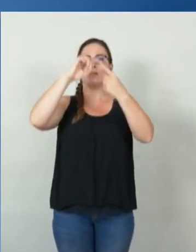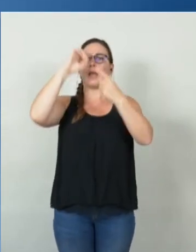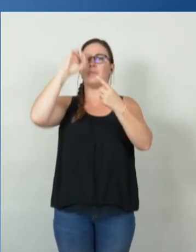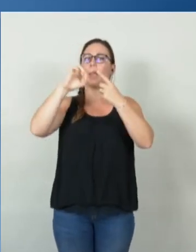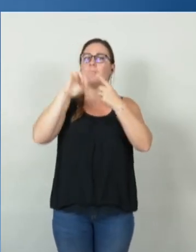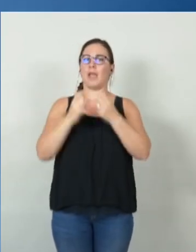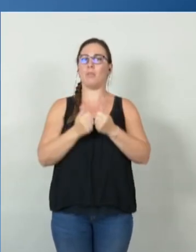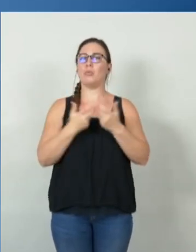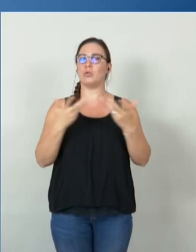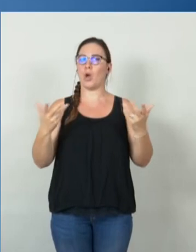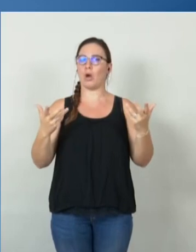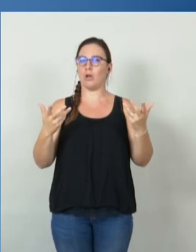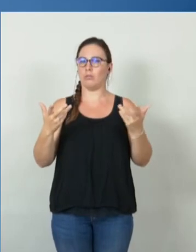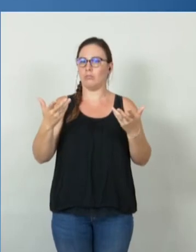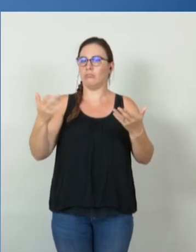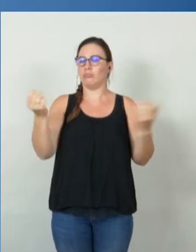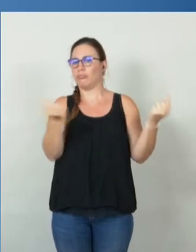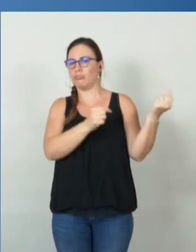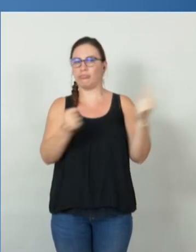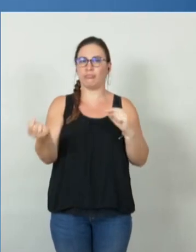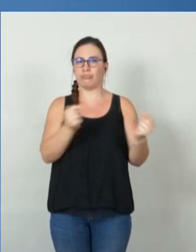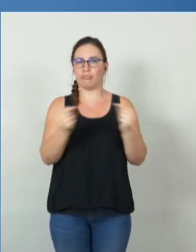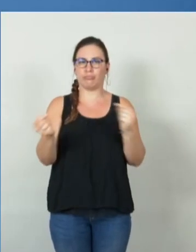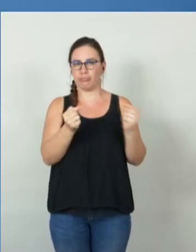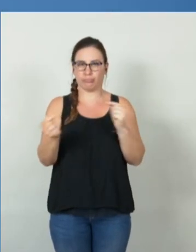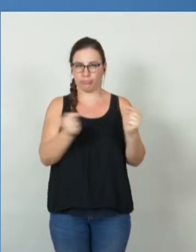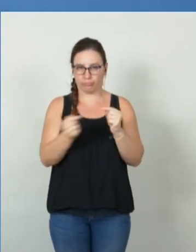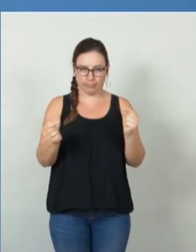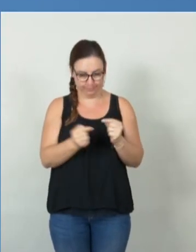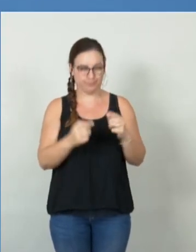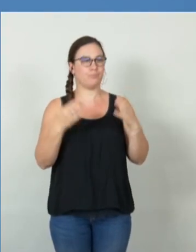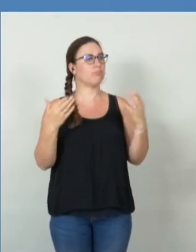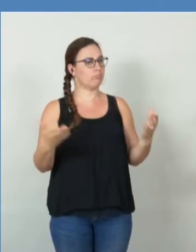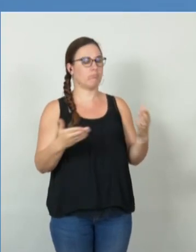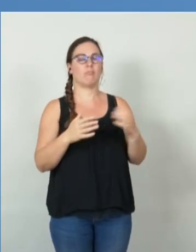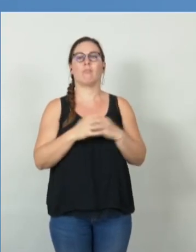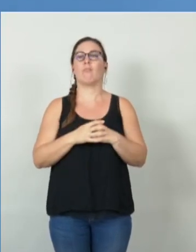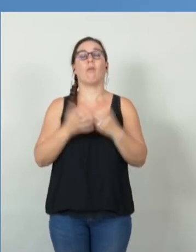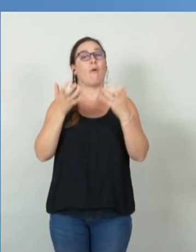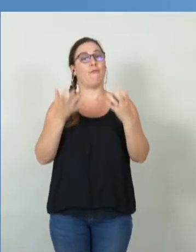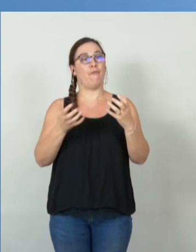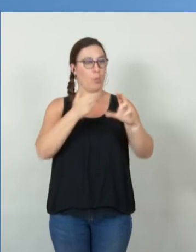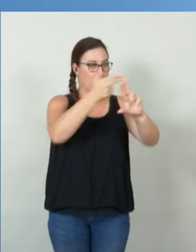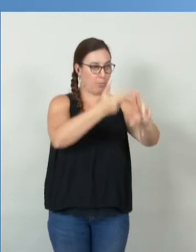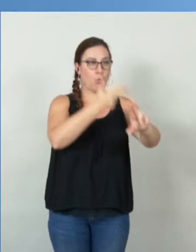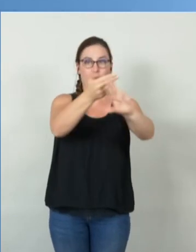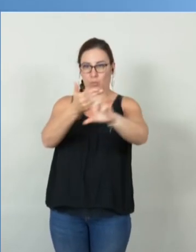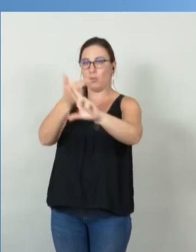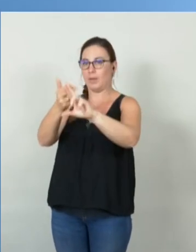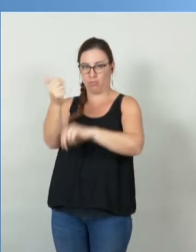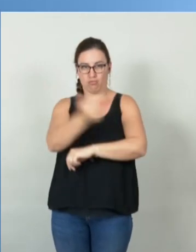les débats je souhaiterais pondre donc aux intervenants